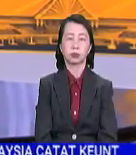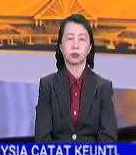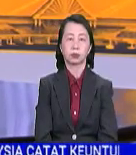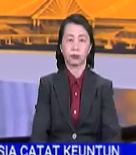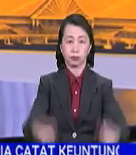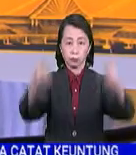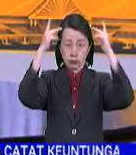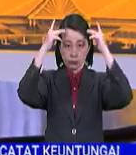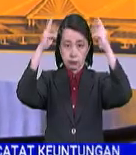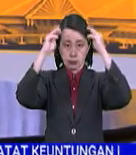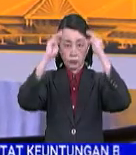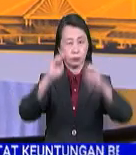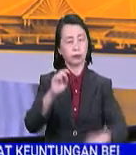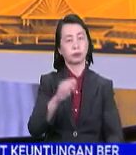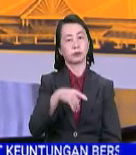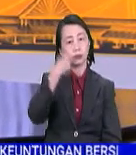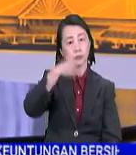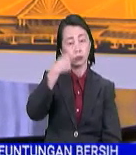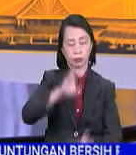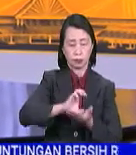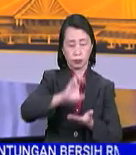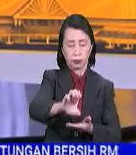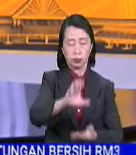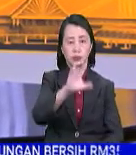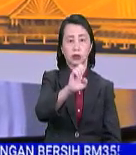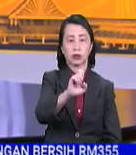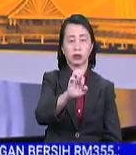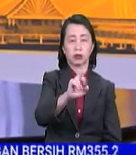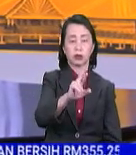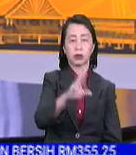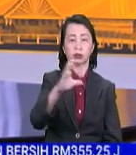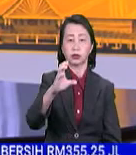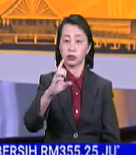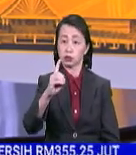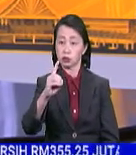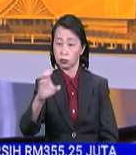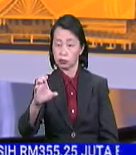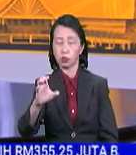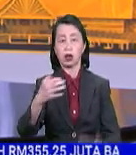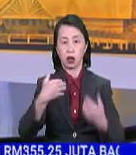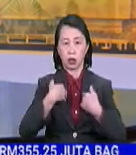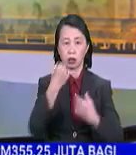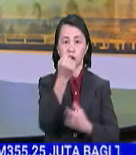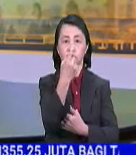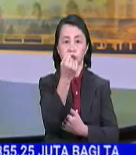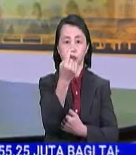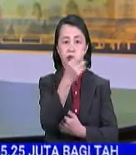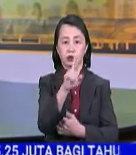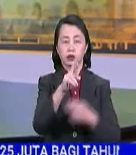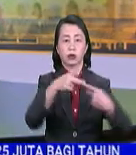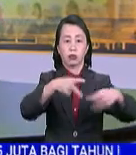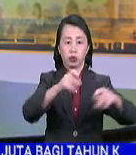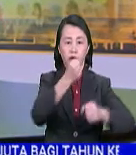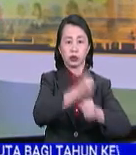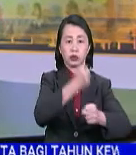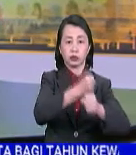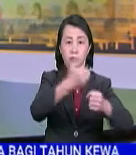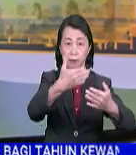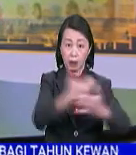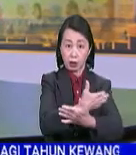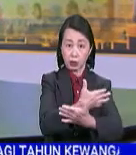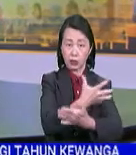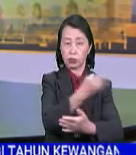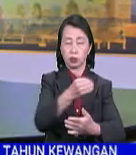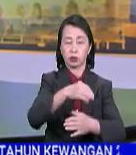Ya udah nanti juga berkata pelaburan isi ardeche berpotensi Munculkan lebih Rp11.000 peluang pekerjaan baru